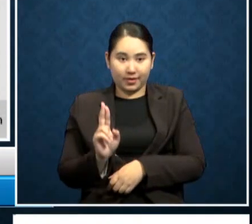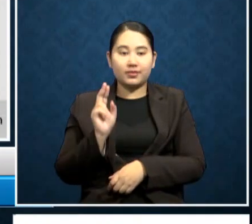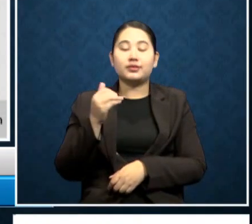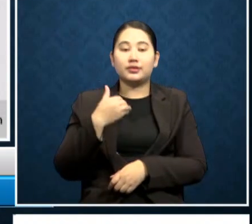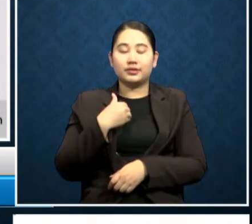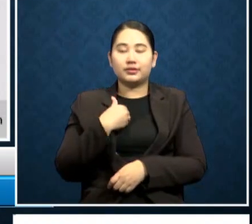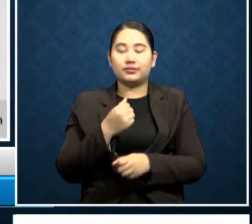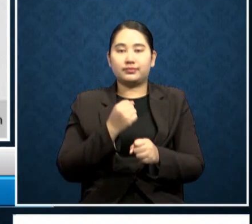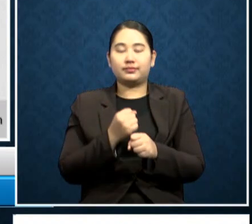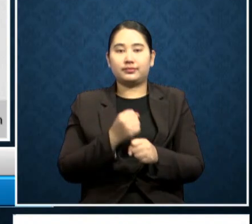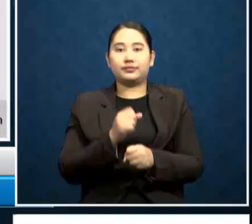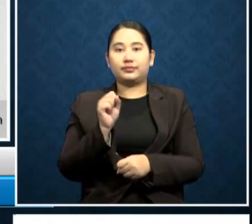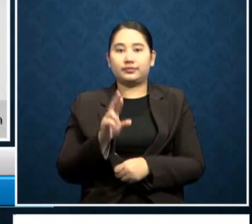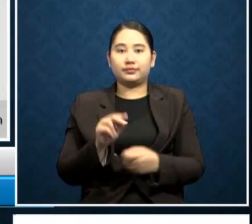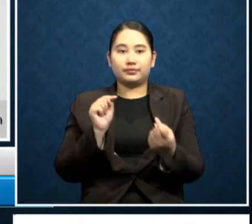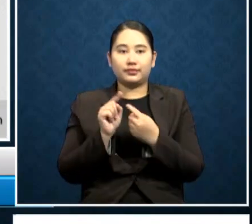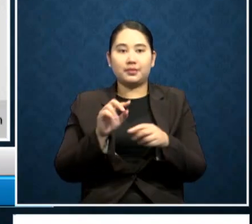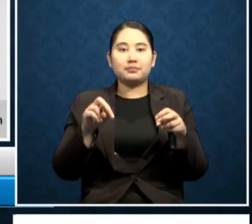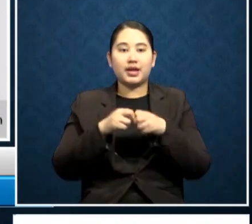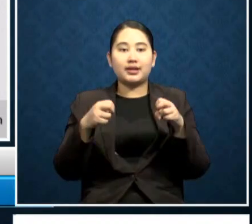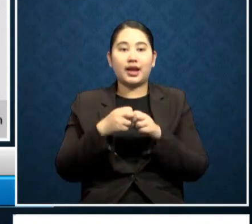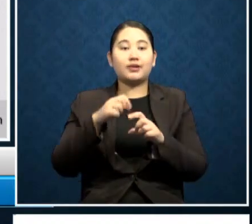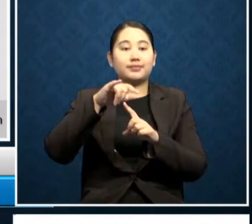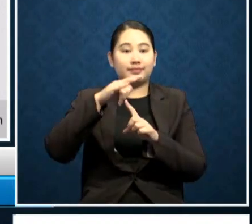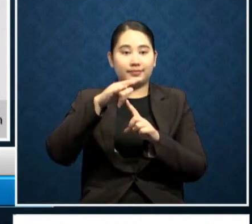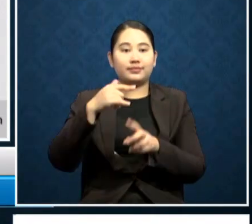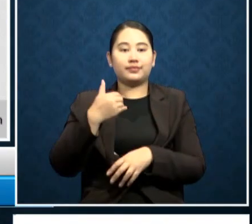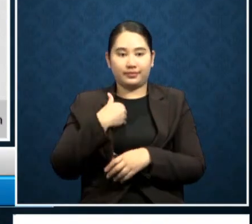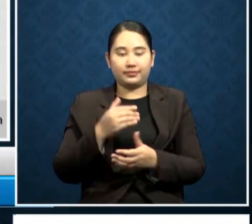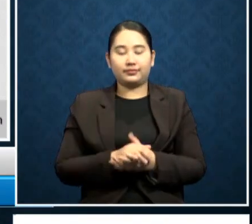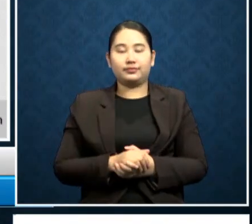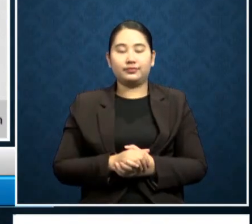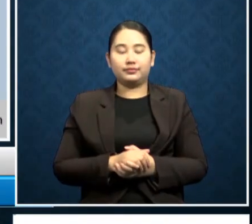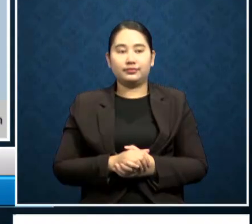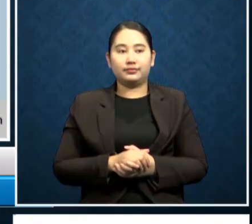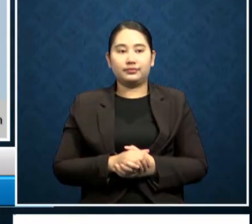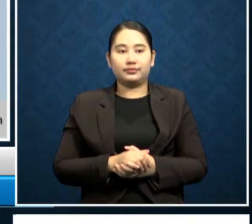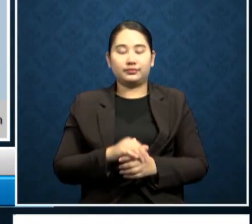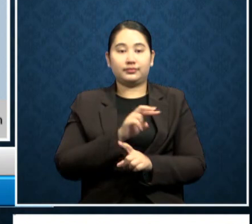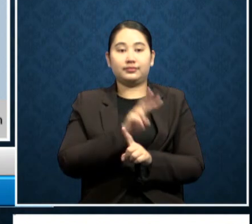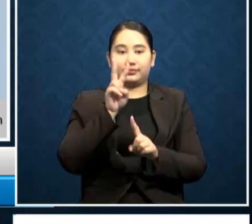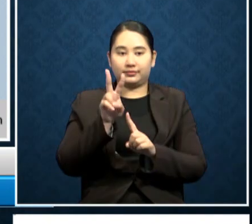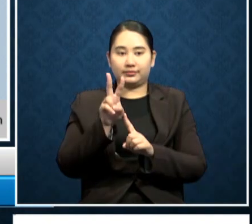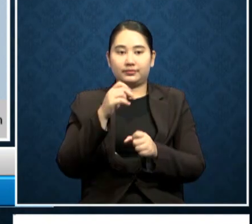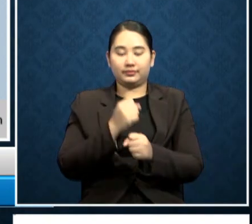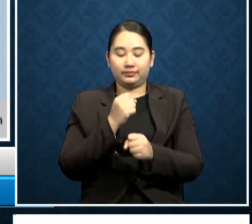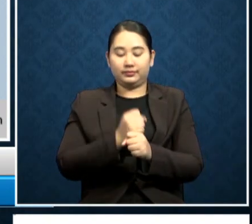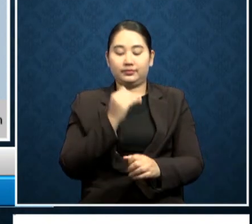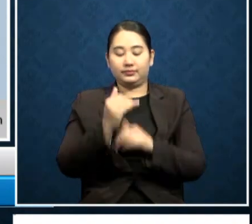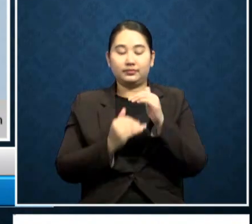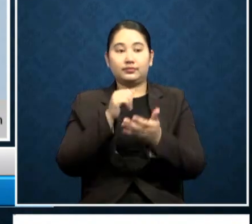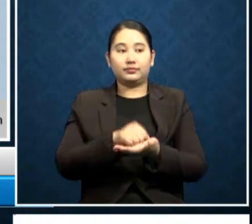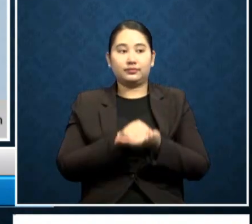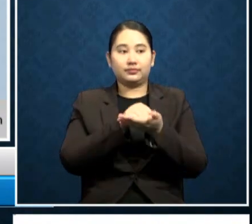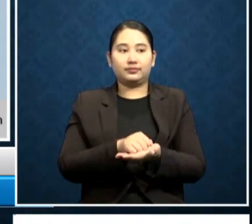ที่เรดารกดขัดข้องข้อ 2ควรมีการพัฒนาบริการ